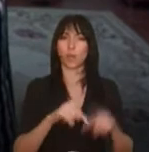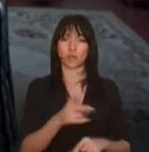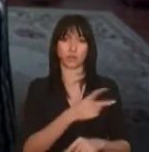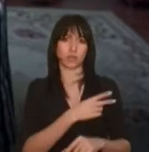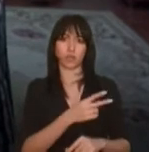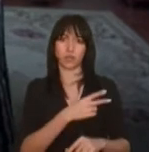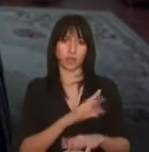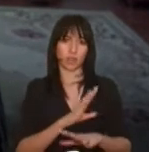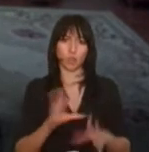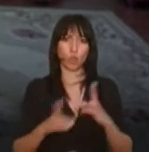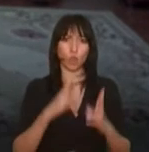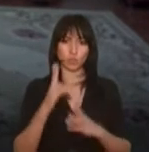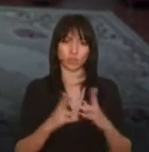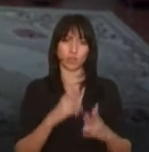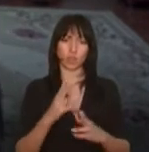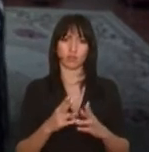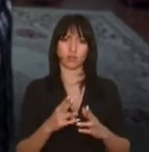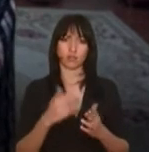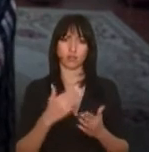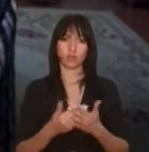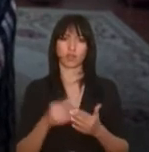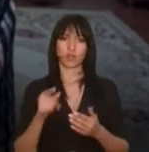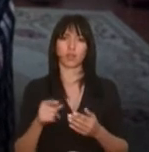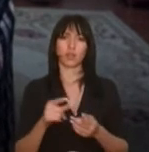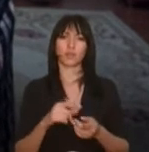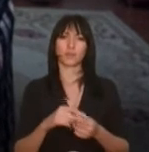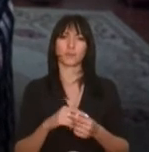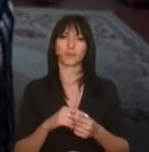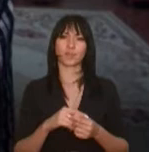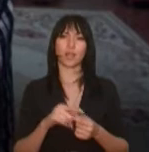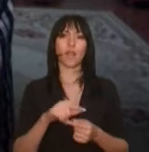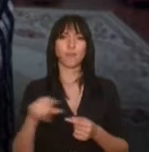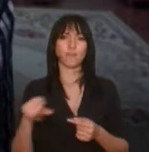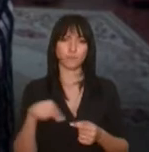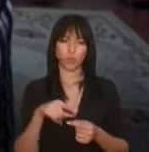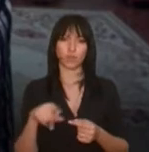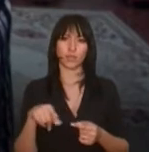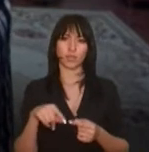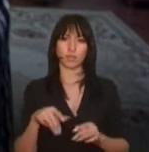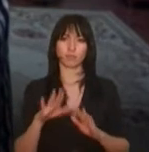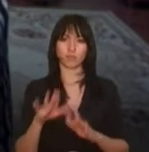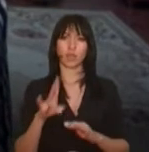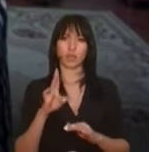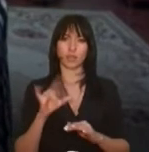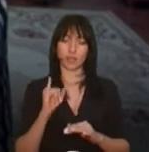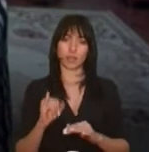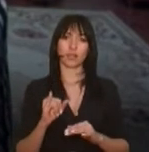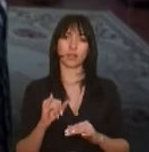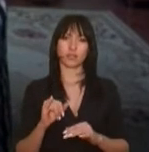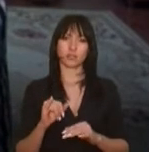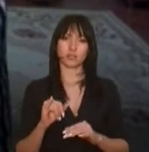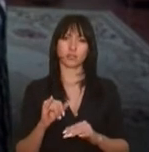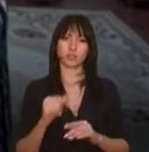якісь зміни або відхилення в стані здоров'я дитини. Вони приходять на профогляд і